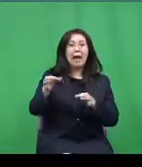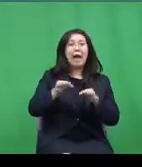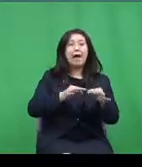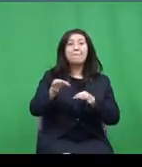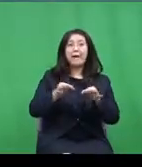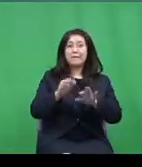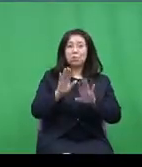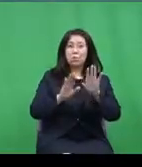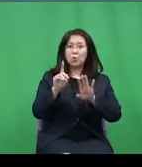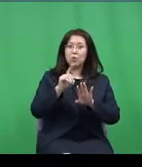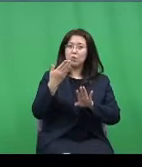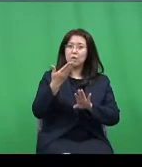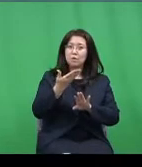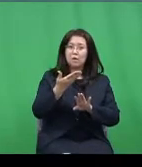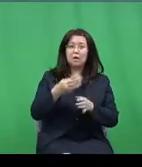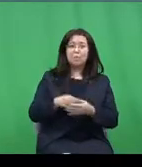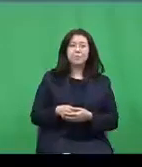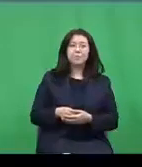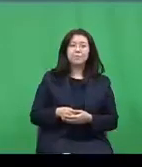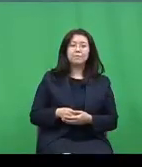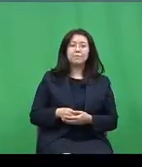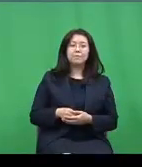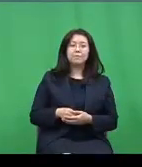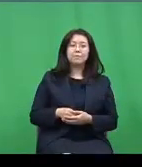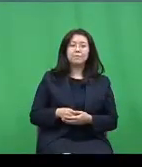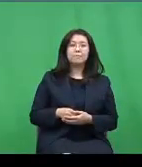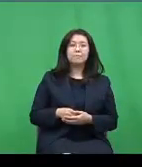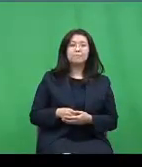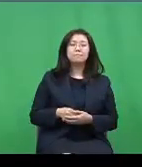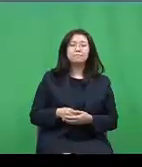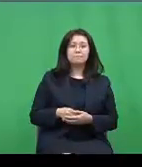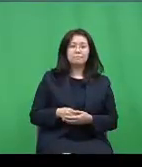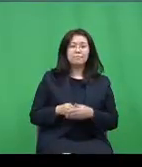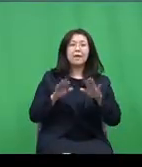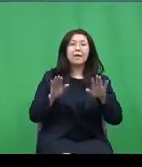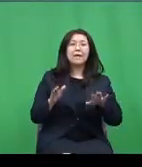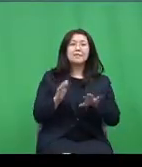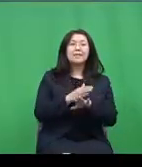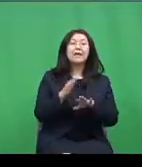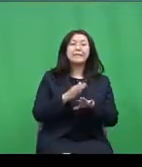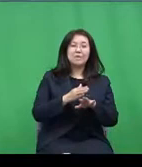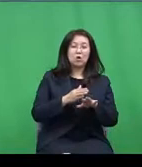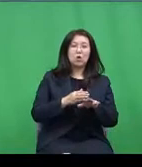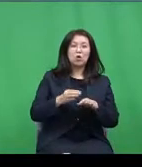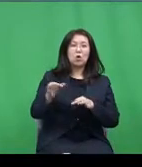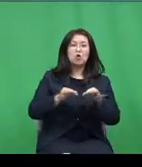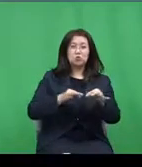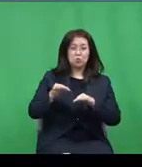が、 そうですね、まあ、ちょっと最近の売れ行き細かく聞いてませ